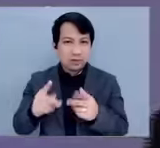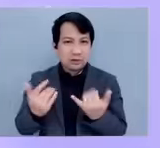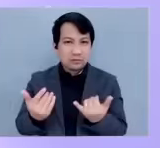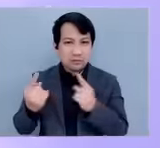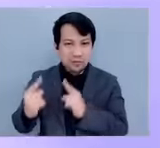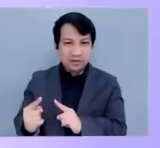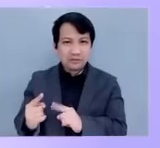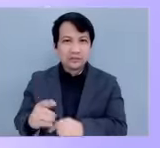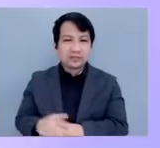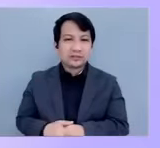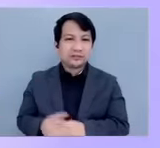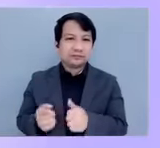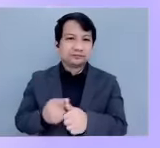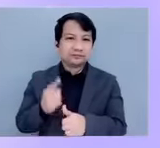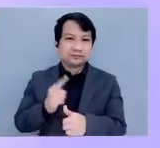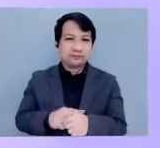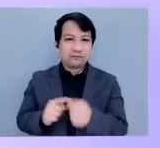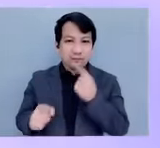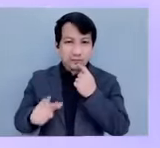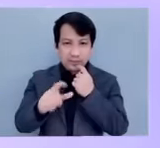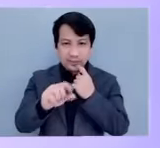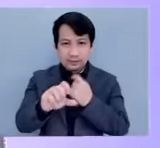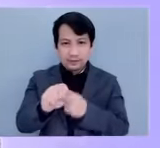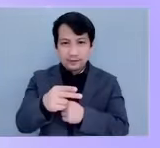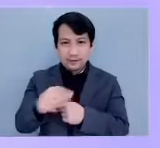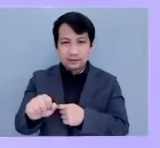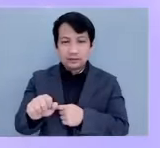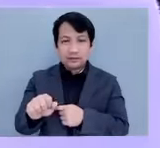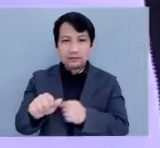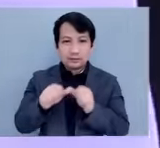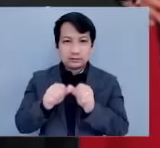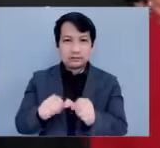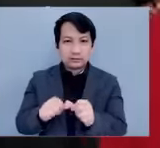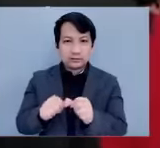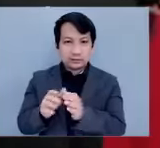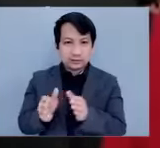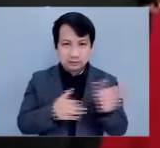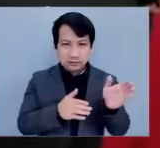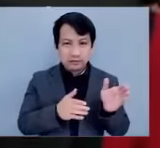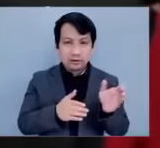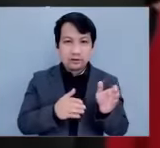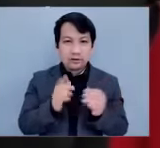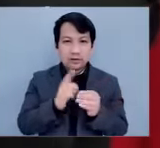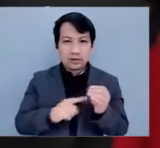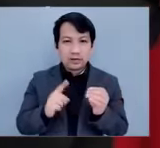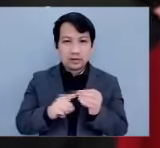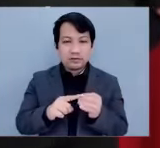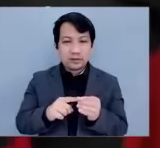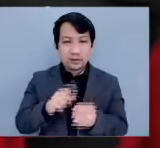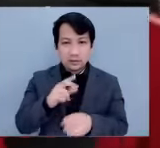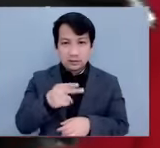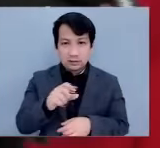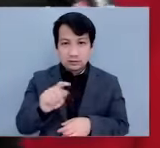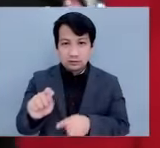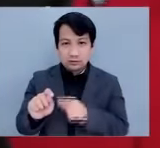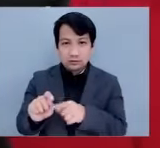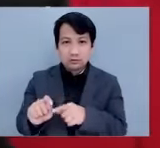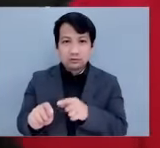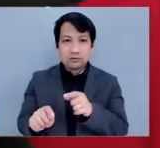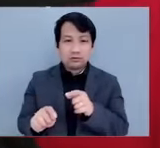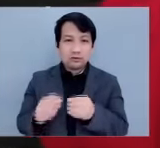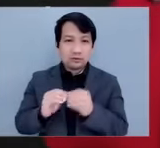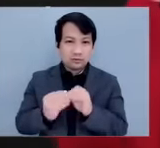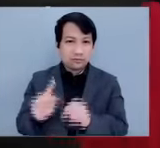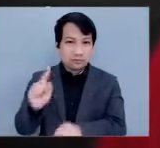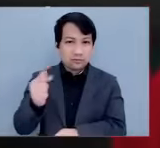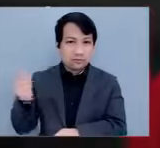to. Si Atasha, puspusa na nga ang preparation lalo pat nag-host din siya ngayon sa number one noontime